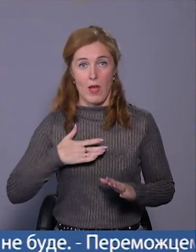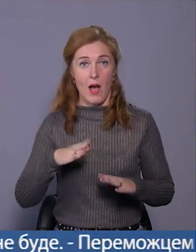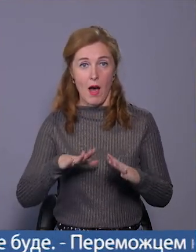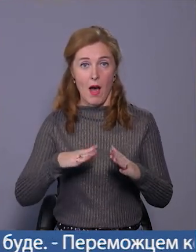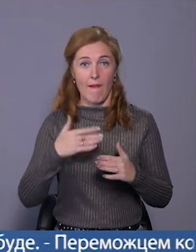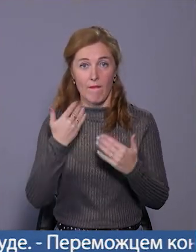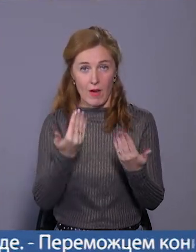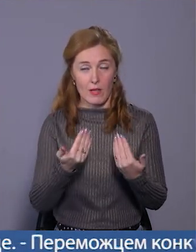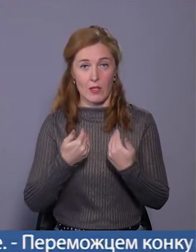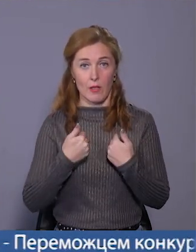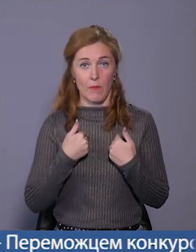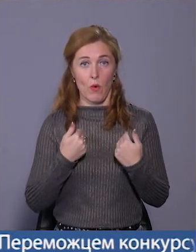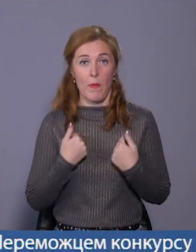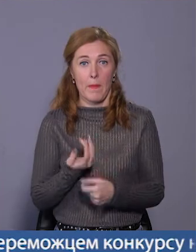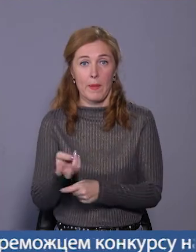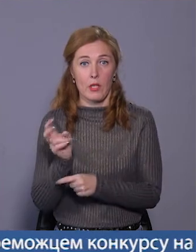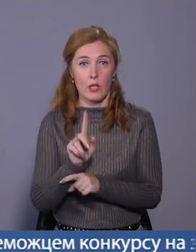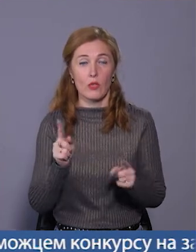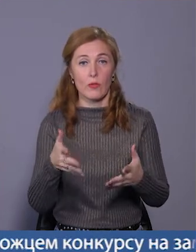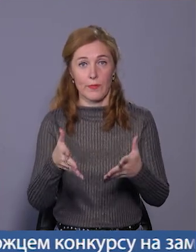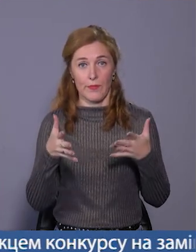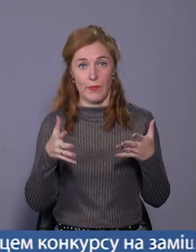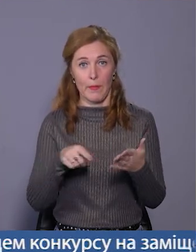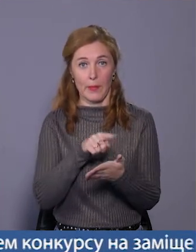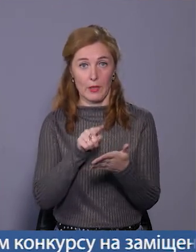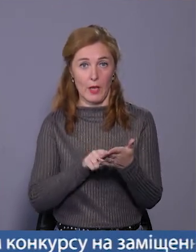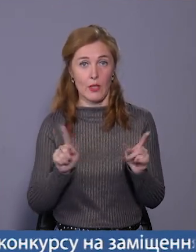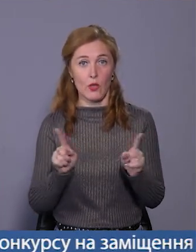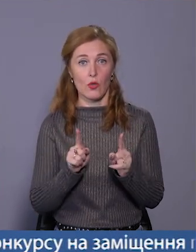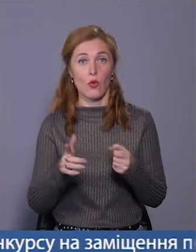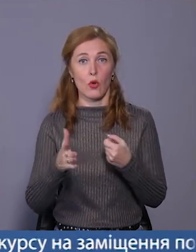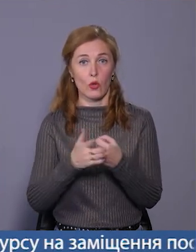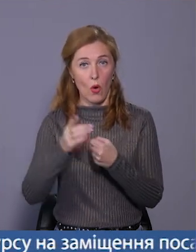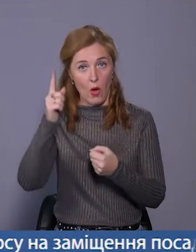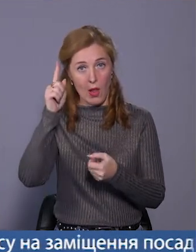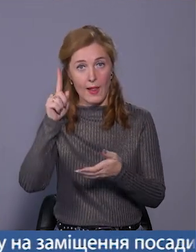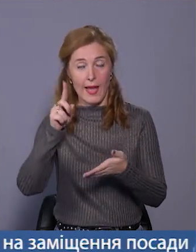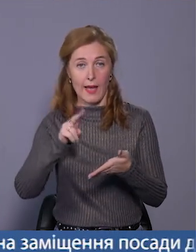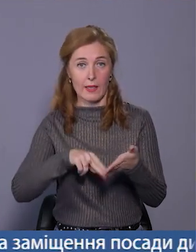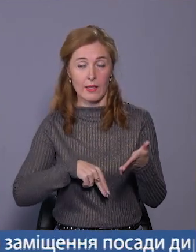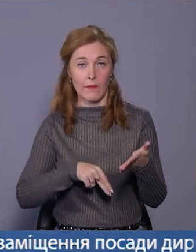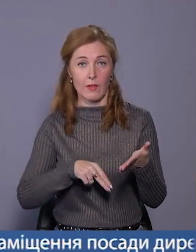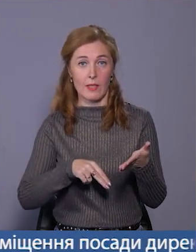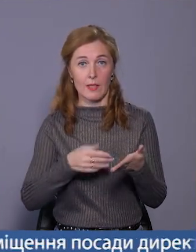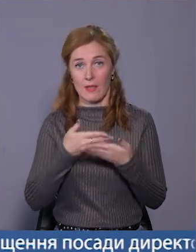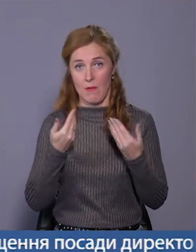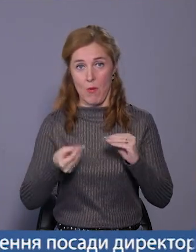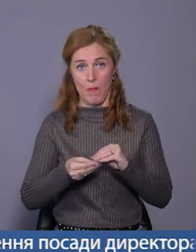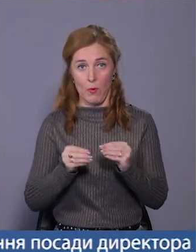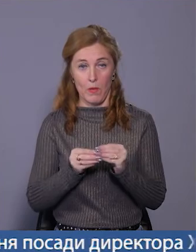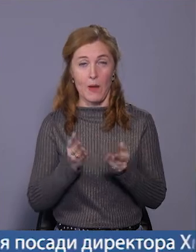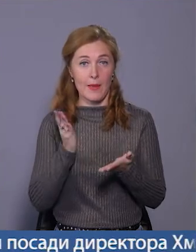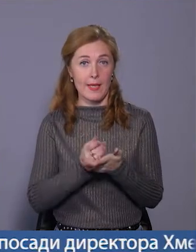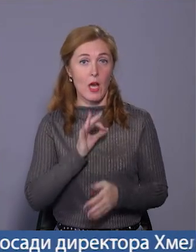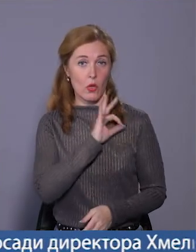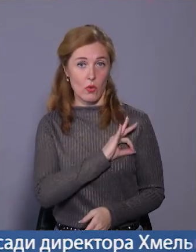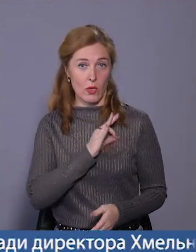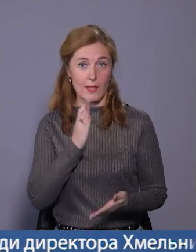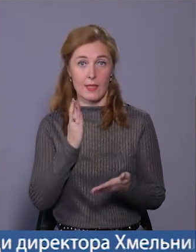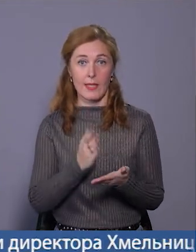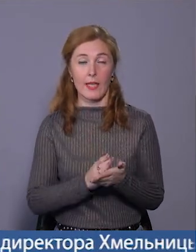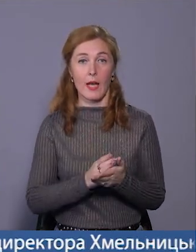з'ясувати питання щодо легітимності. І все, немає ніяких проблем. Є юристи, є міський голова, є